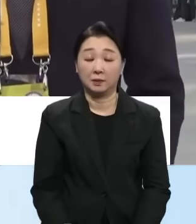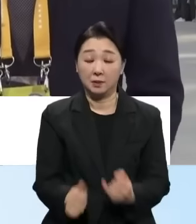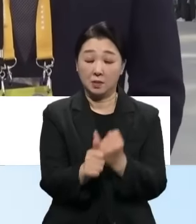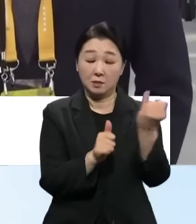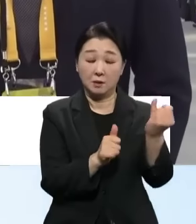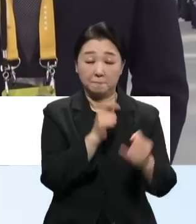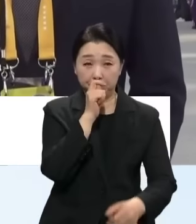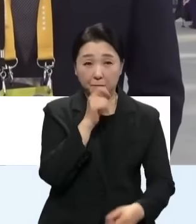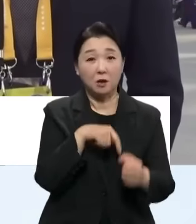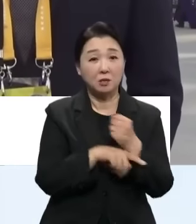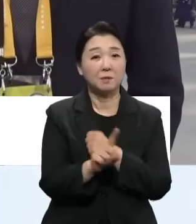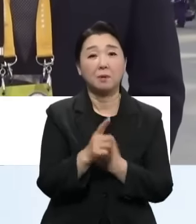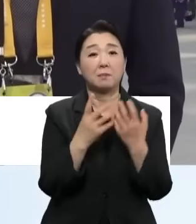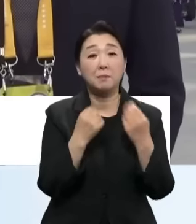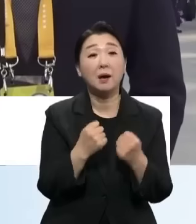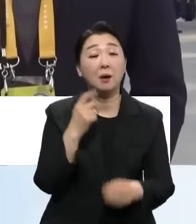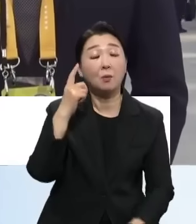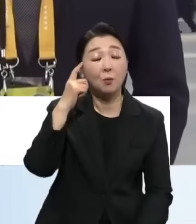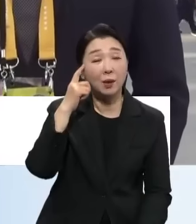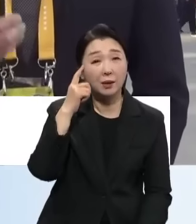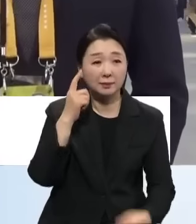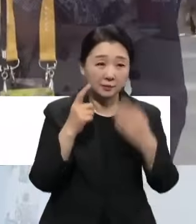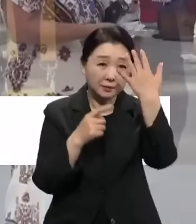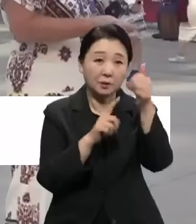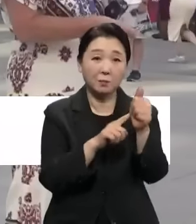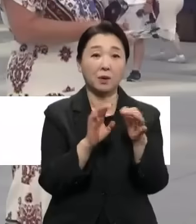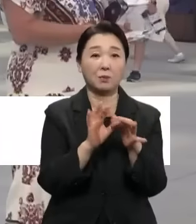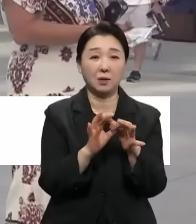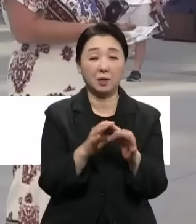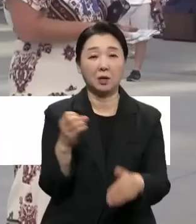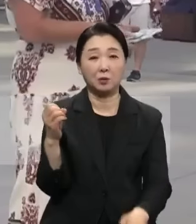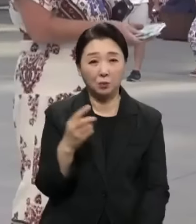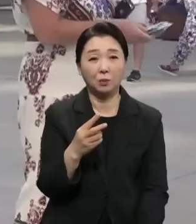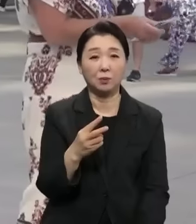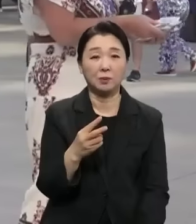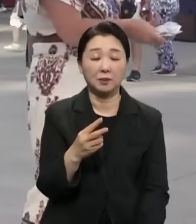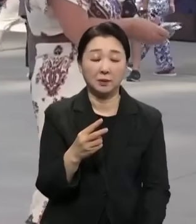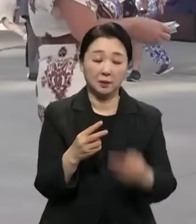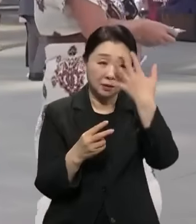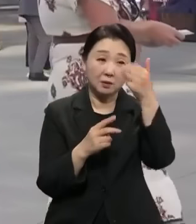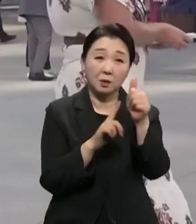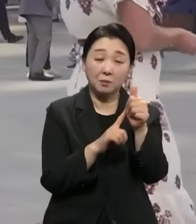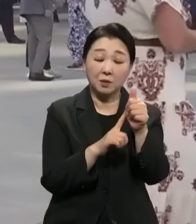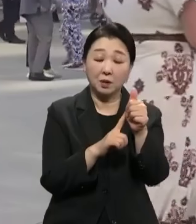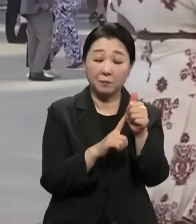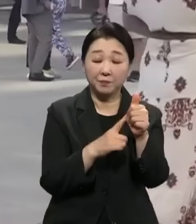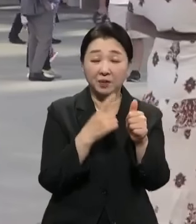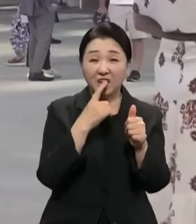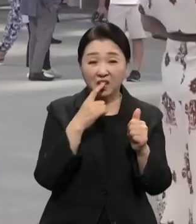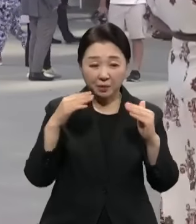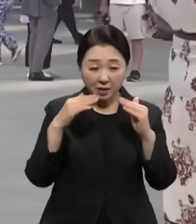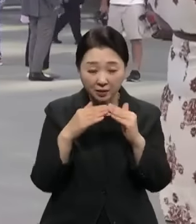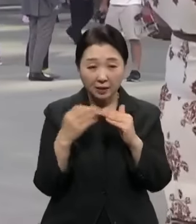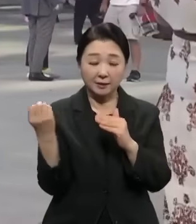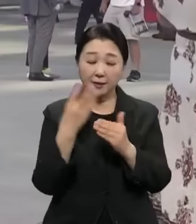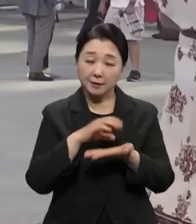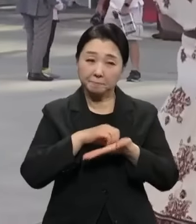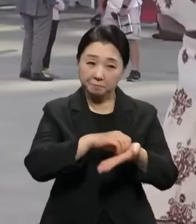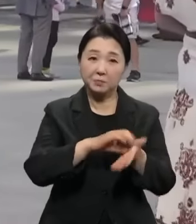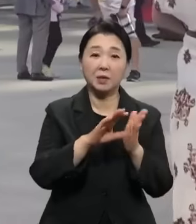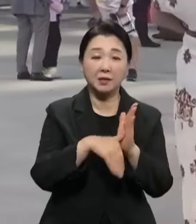침묵이 의미하는 게 많은데요. 일단 트럼프와의 관계, 또 그리고 트럼프가 백악관에 재입성하더라도 영부인의